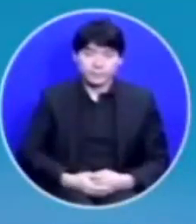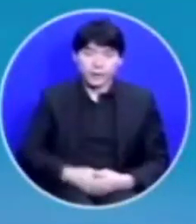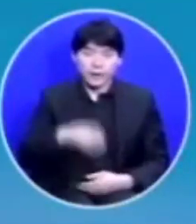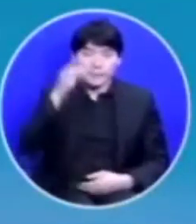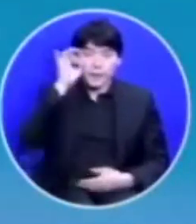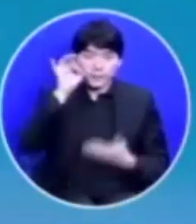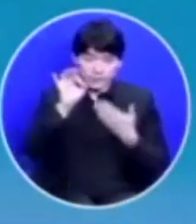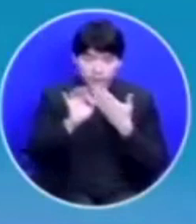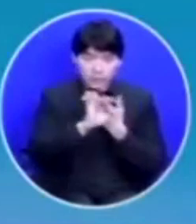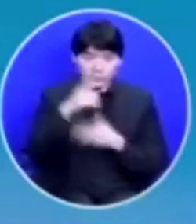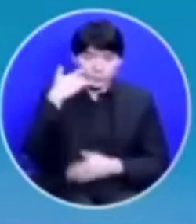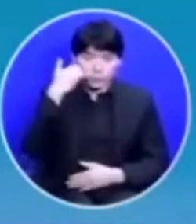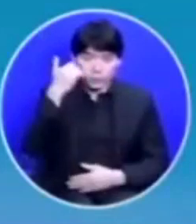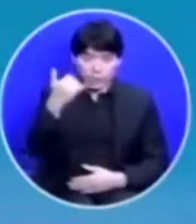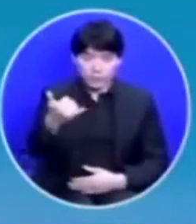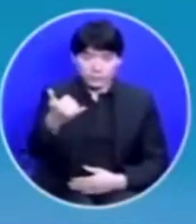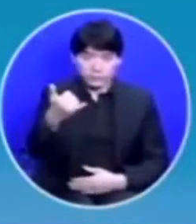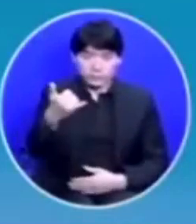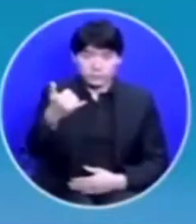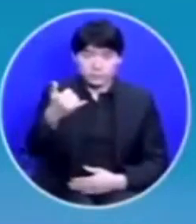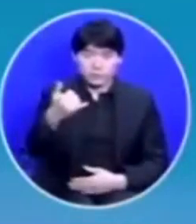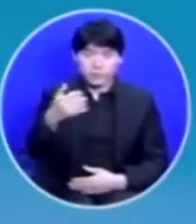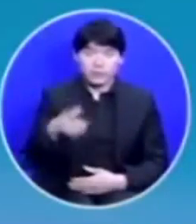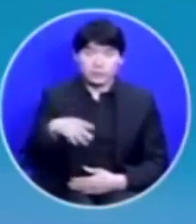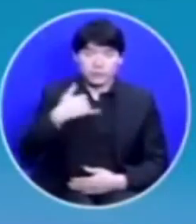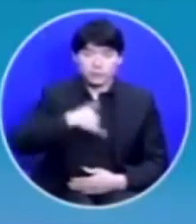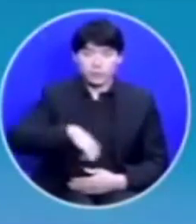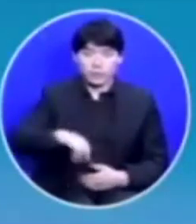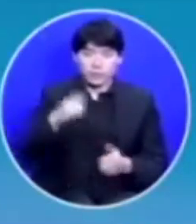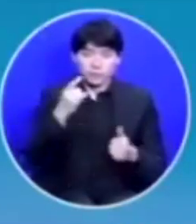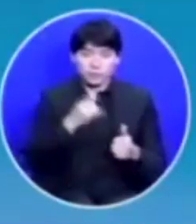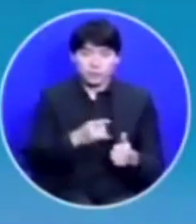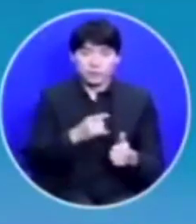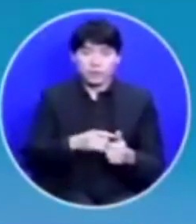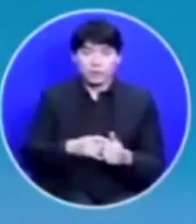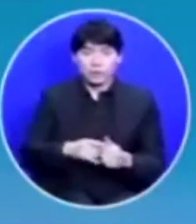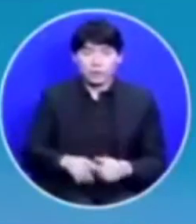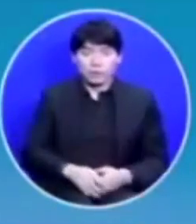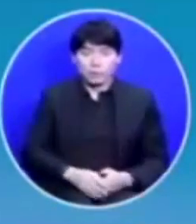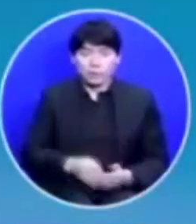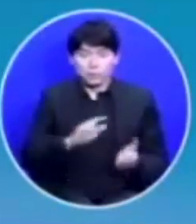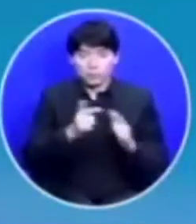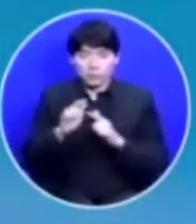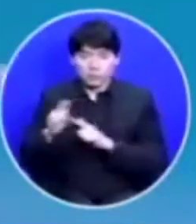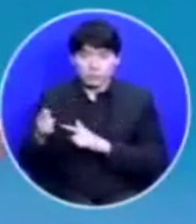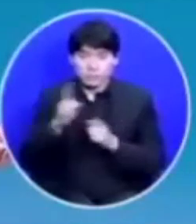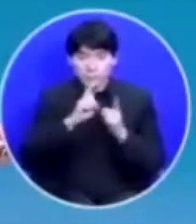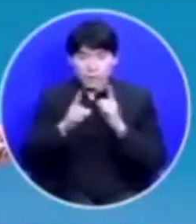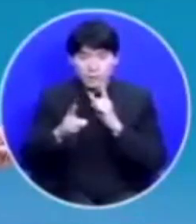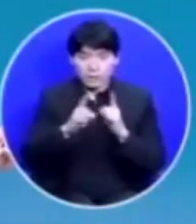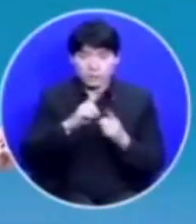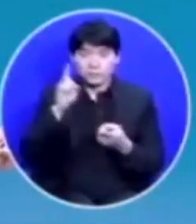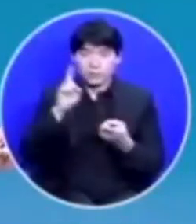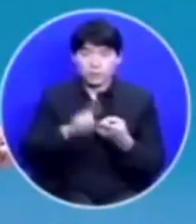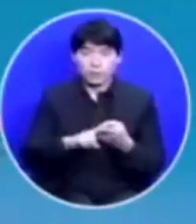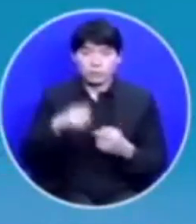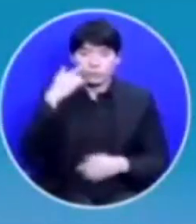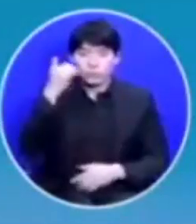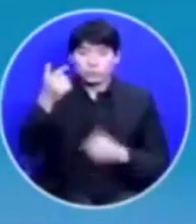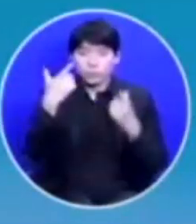만약에 부모가 자녀들에게 이렇게 하라 저렇게 하라고 하는대로 부모도 그렇게 살면